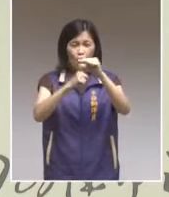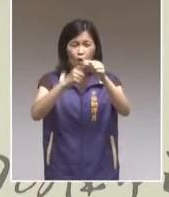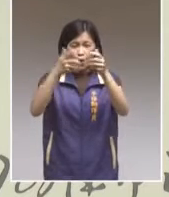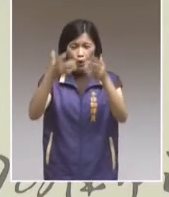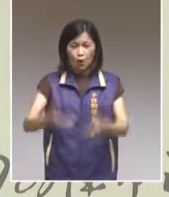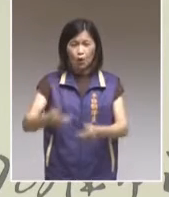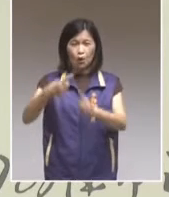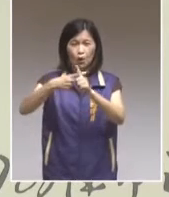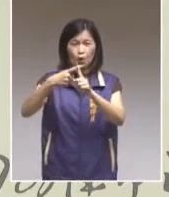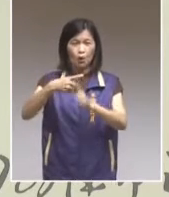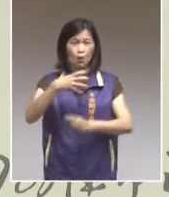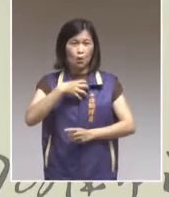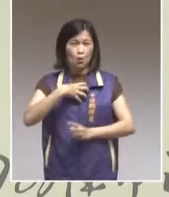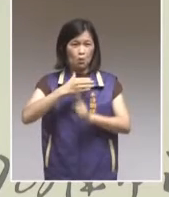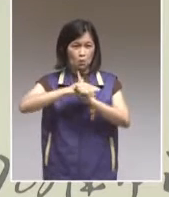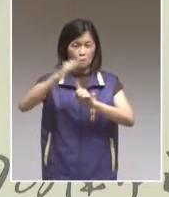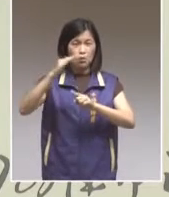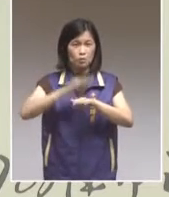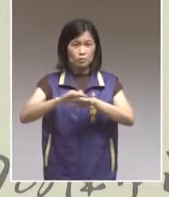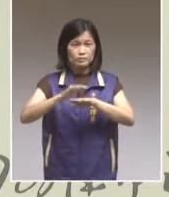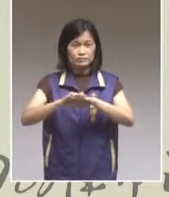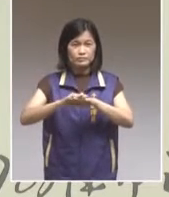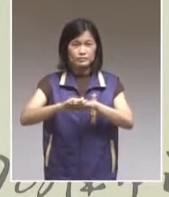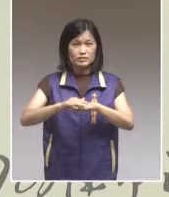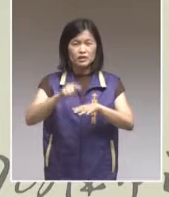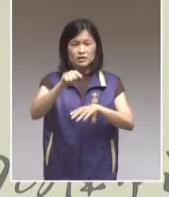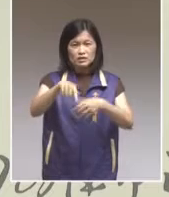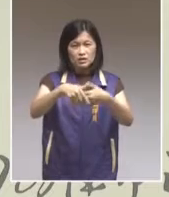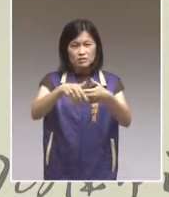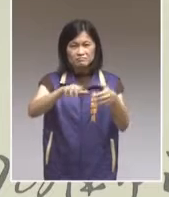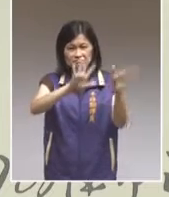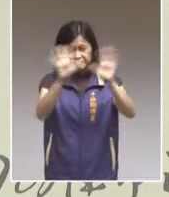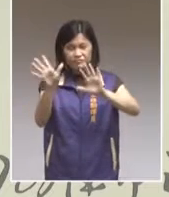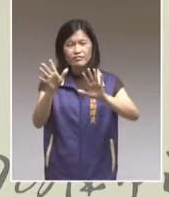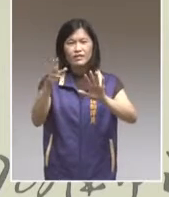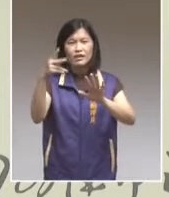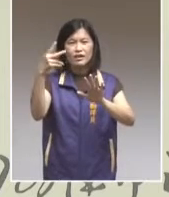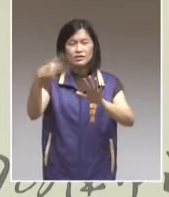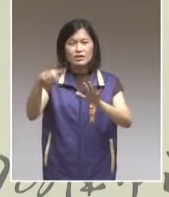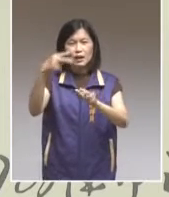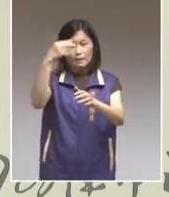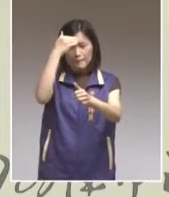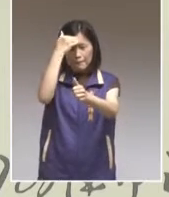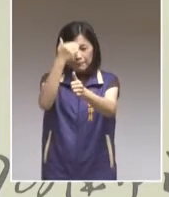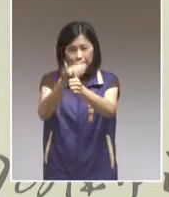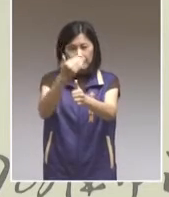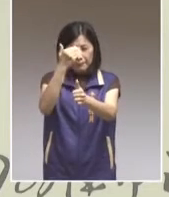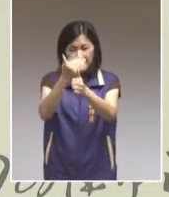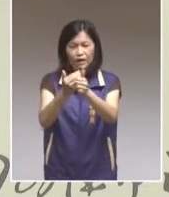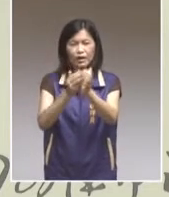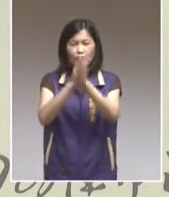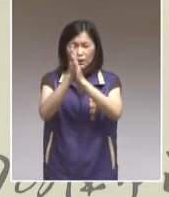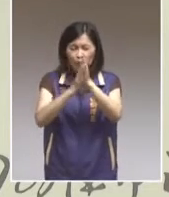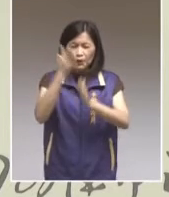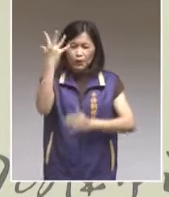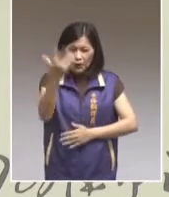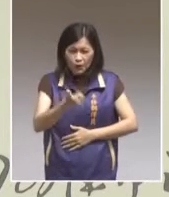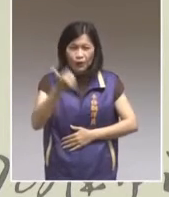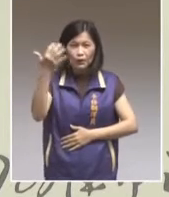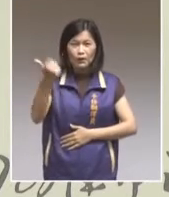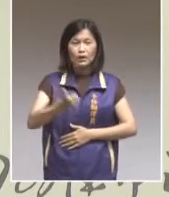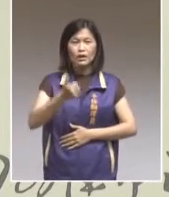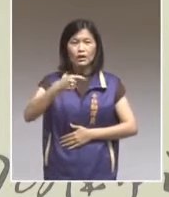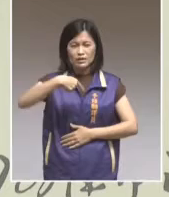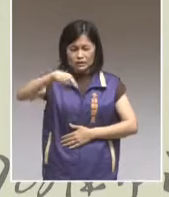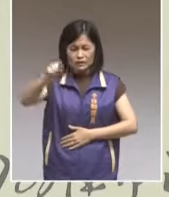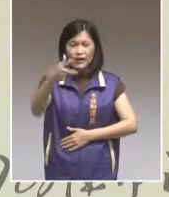等，风险当然会很高啊。所以这个部分还是。要跟大家拜托，苦口婆心的拜托大家要去